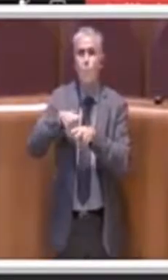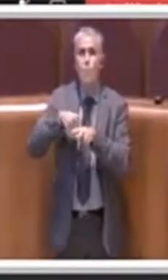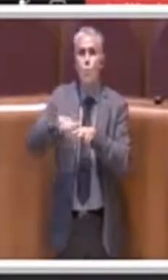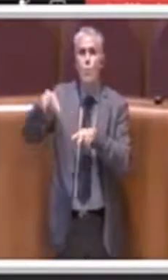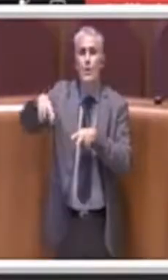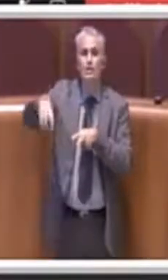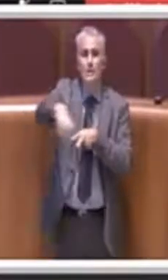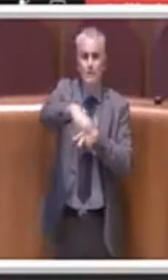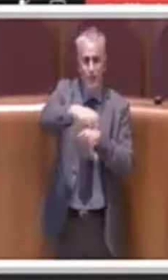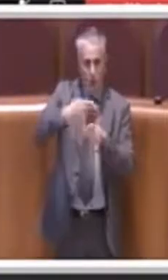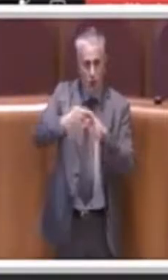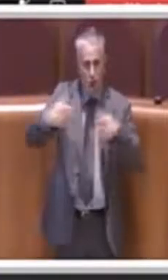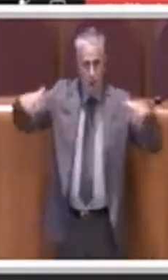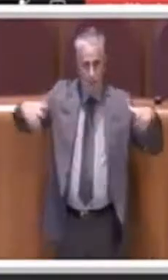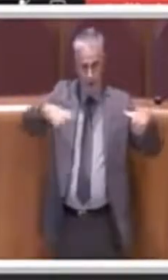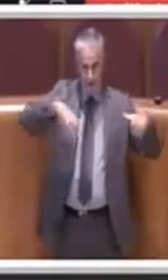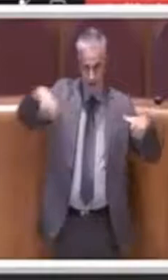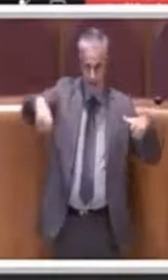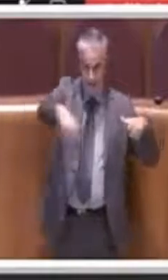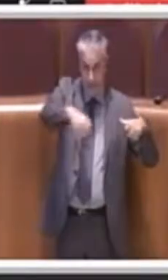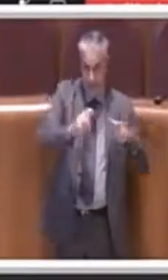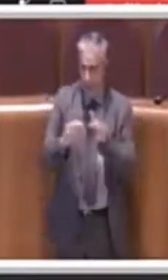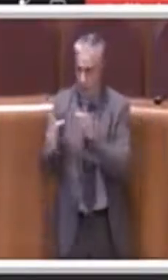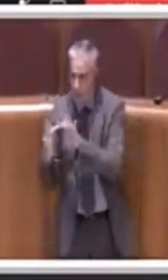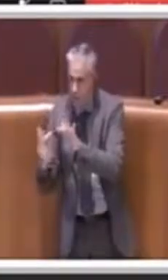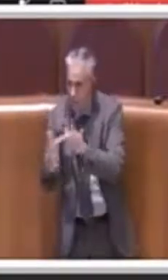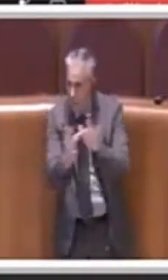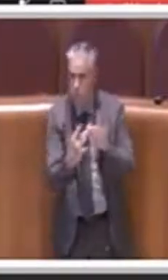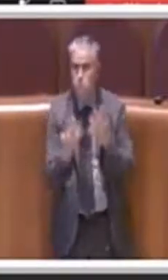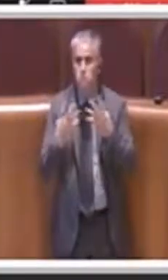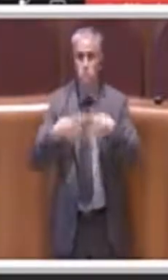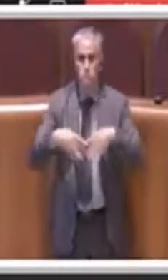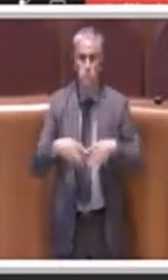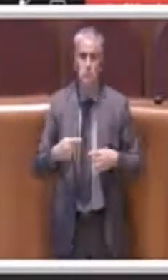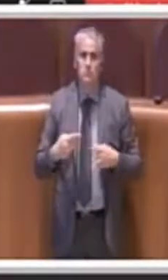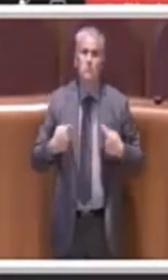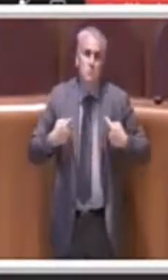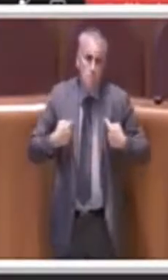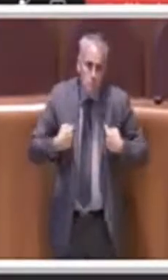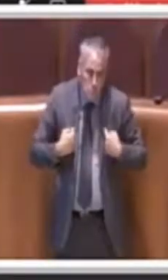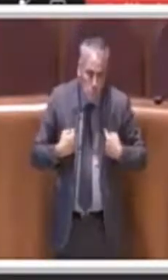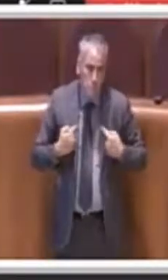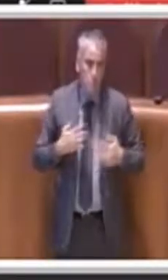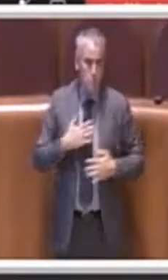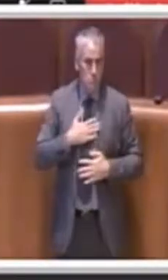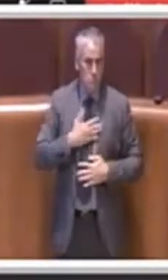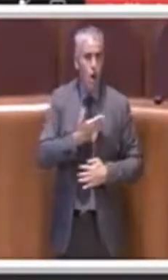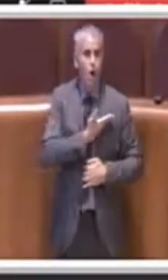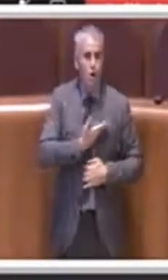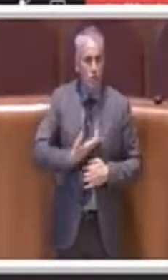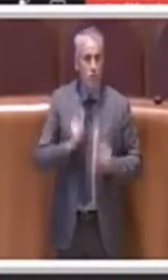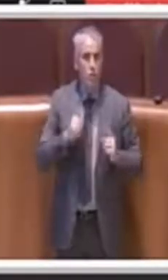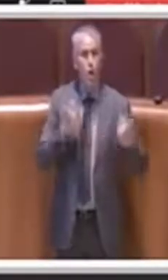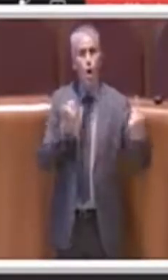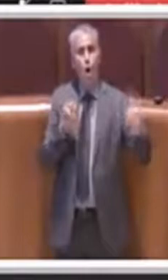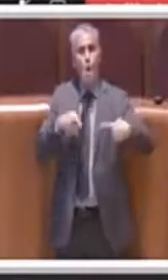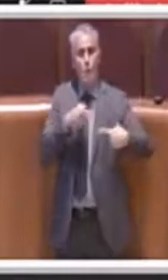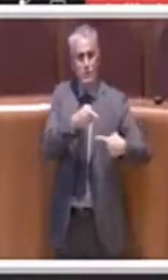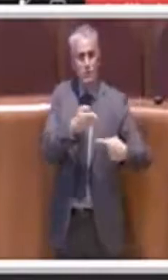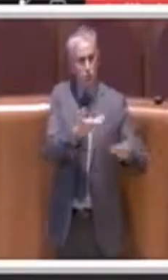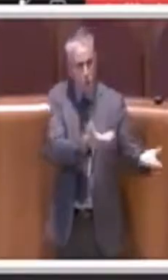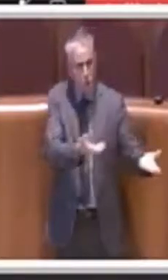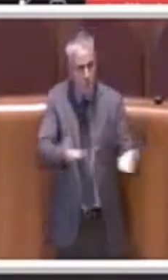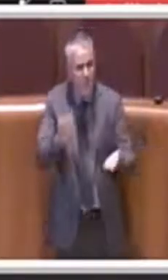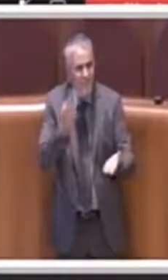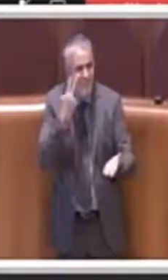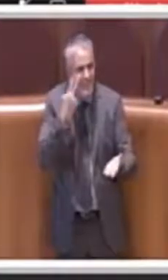riconoscere un dato e anche qui io invito, poi magari sarò smentito, però i consiglieri anche dell'opposizione a verificare quali